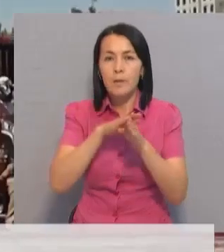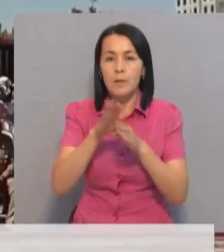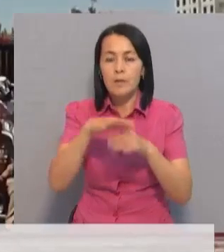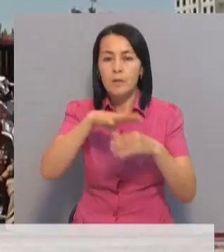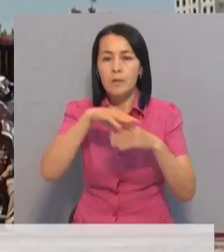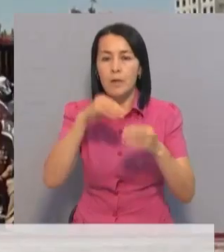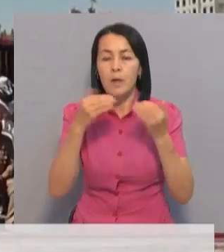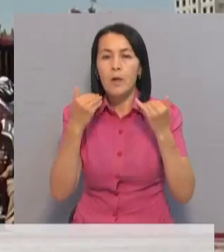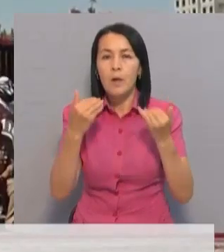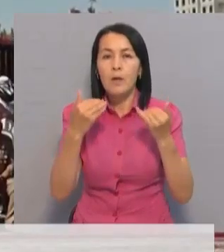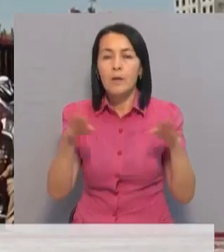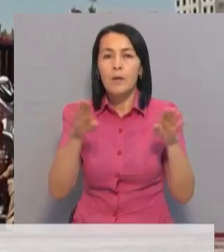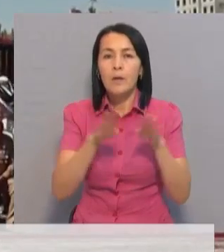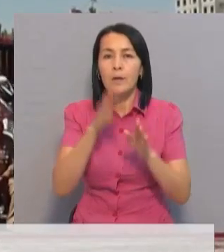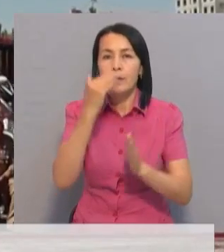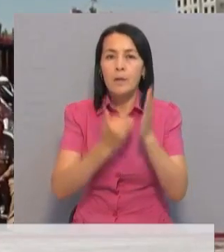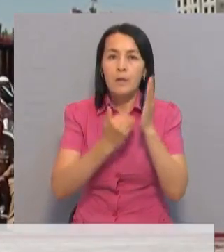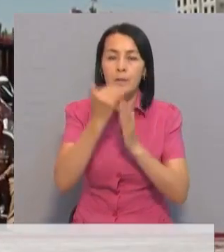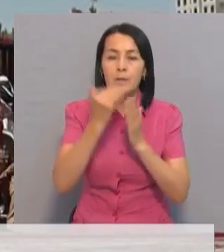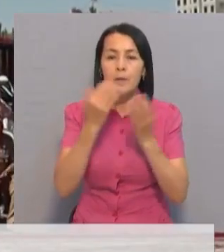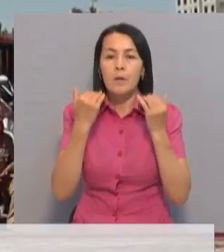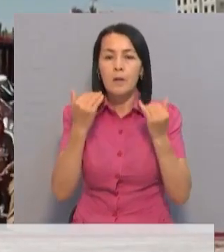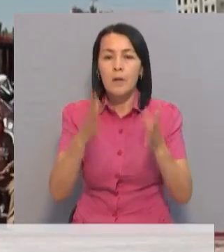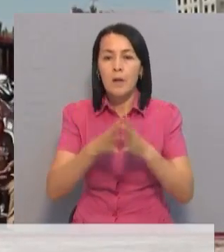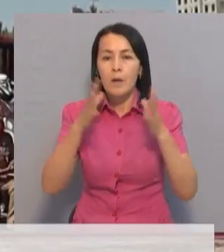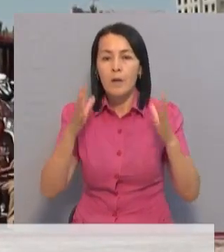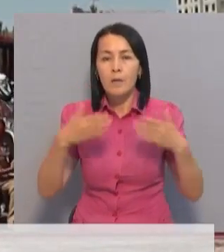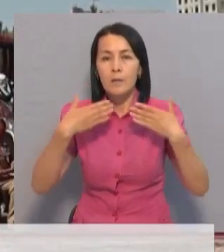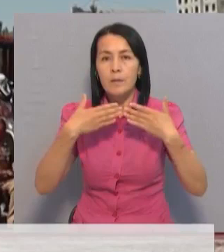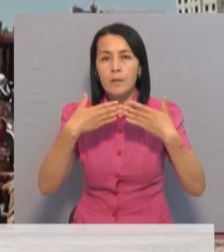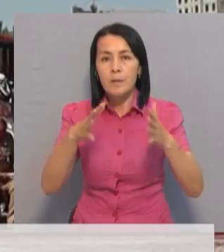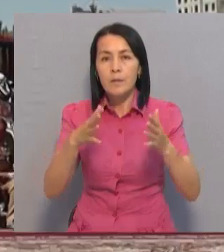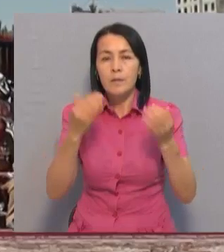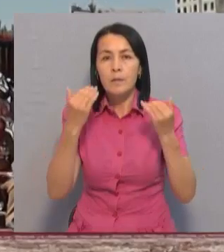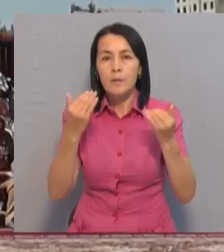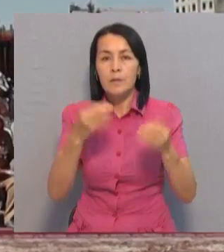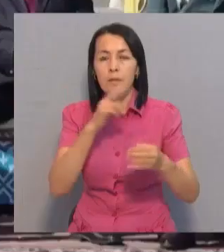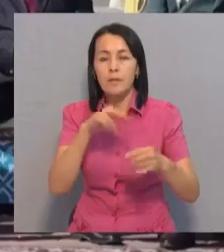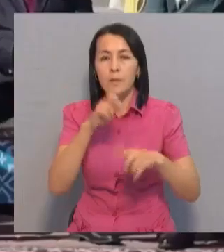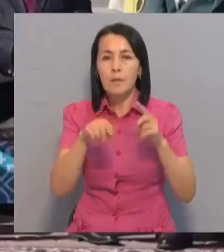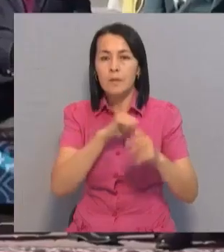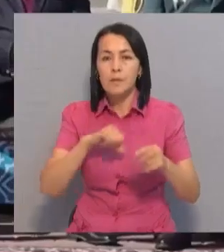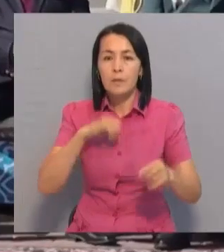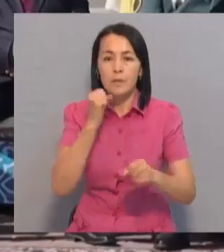национальное тестирование и демонстрируют высокие результаты, а большинство выпускников набирают карьеру служения Родине.